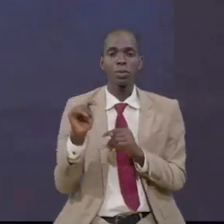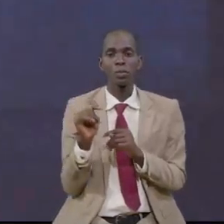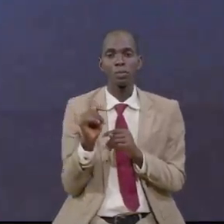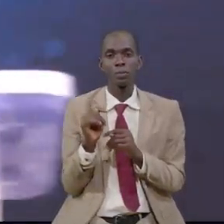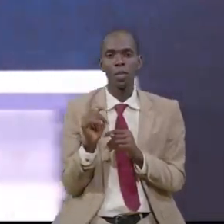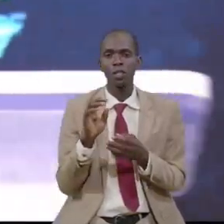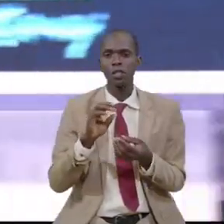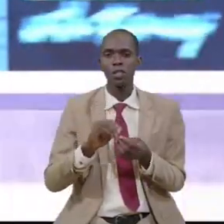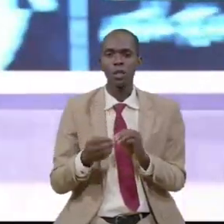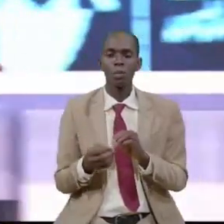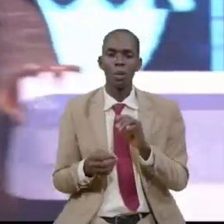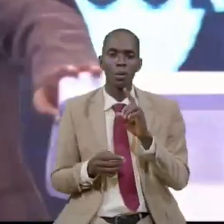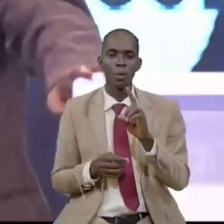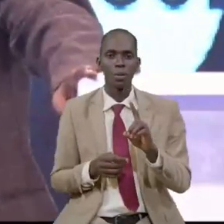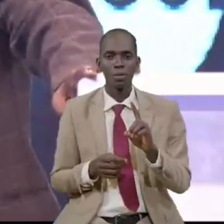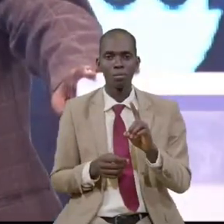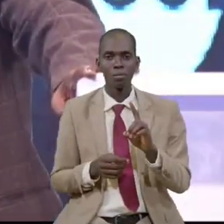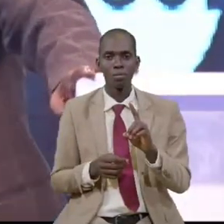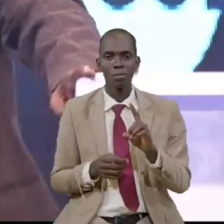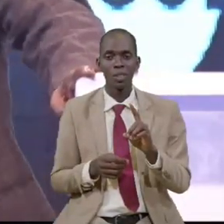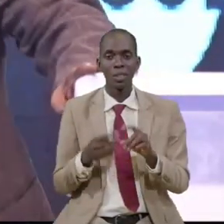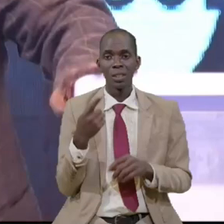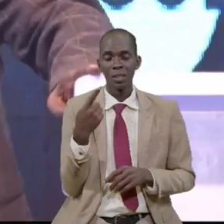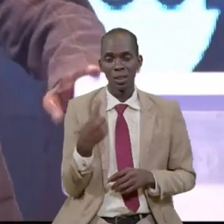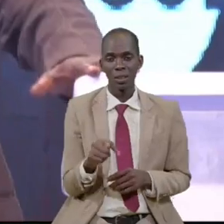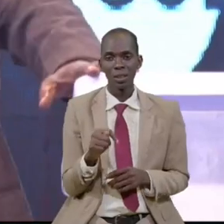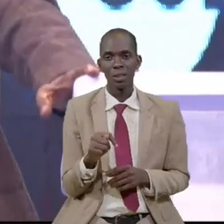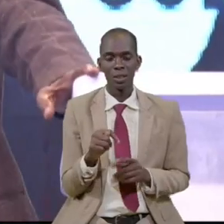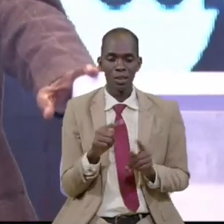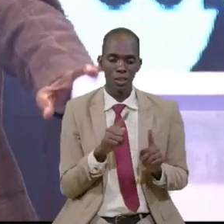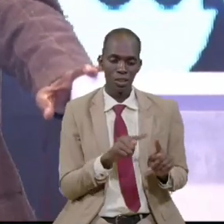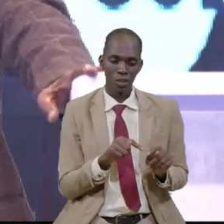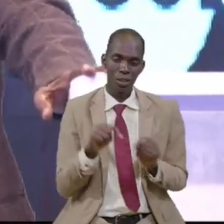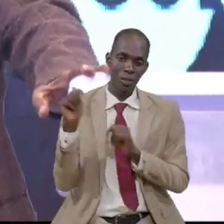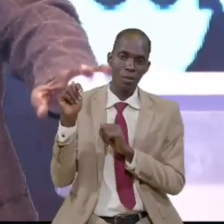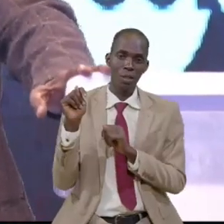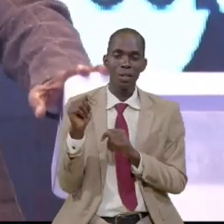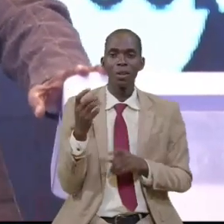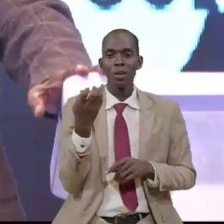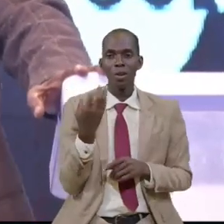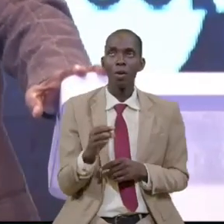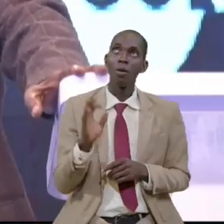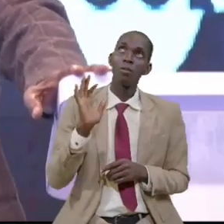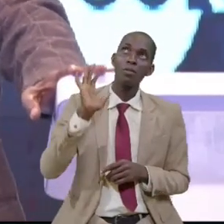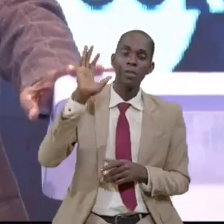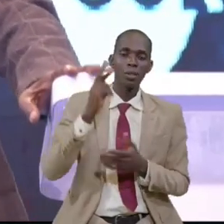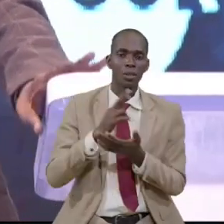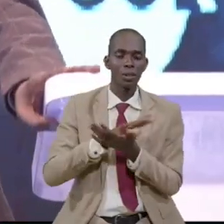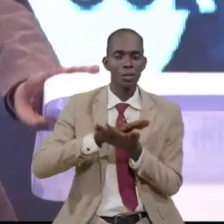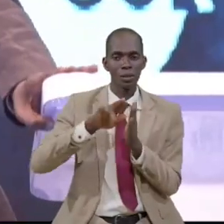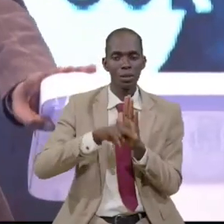numéro un, le transfert de sa justice par la